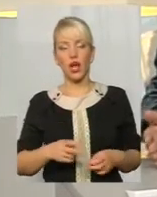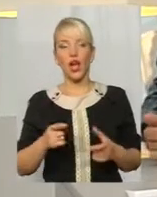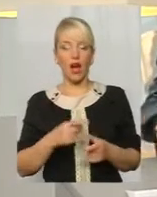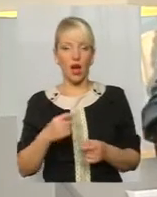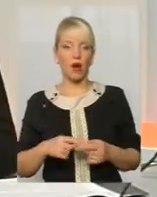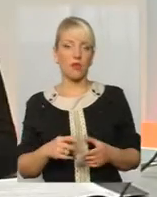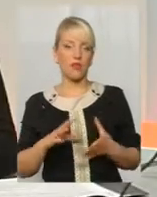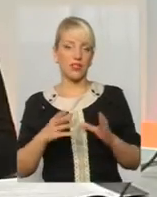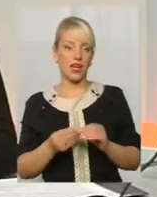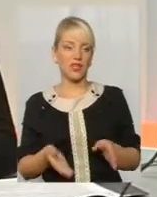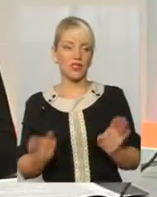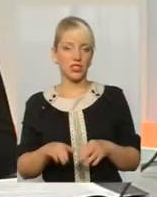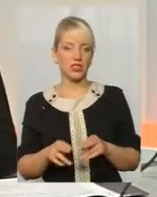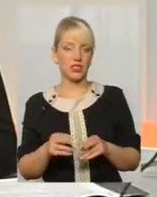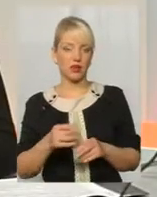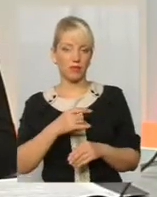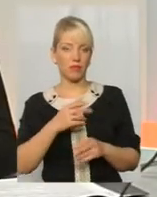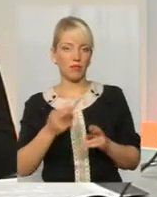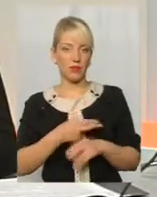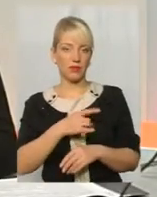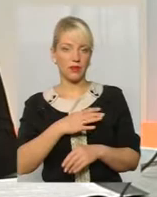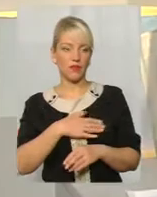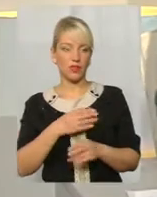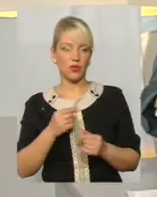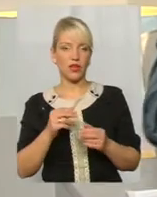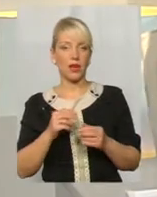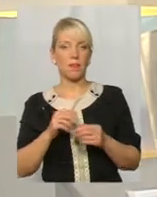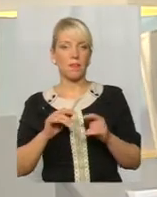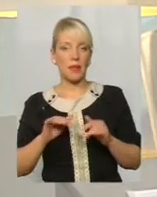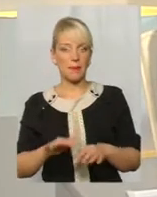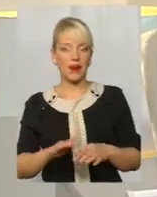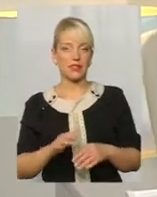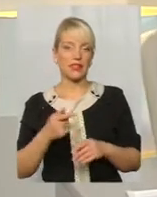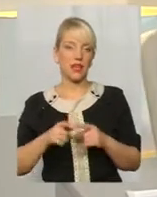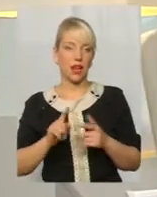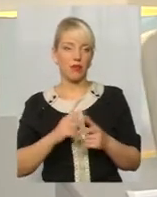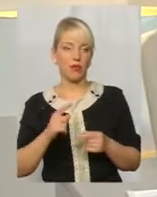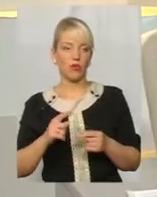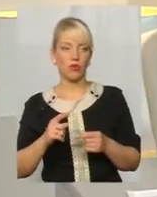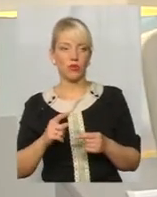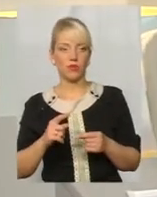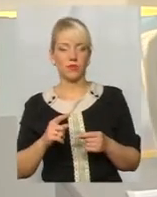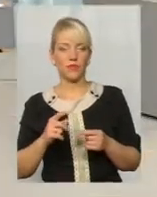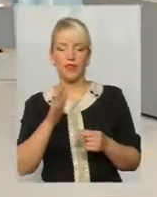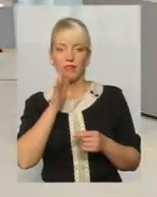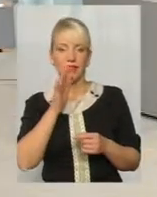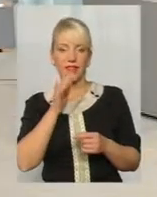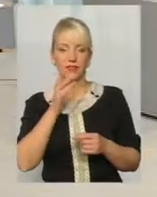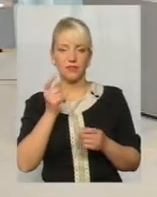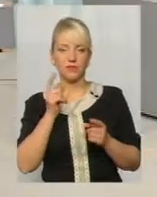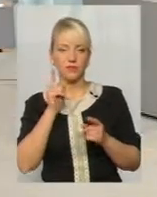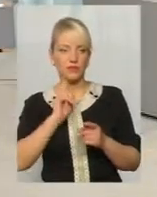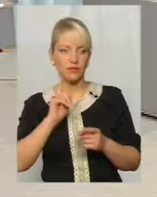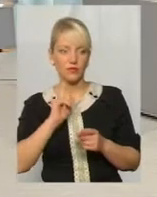взагалі позбавитися цієї приватної практики, так я розумію, або ж принаймні на певний час обмежитися. Звичайно. Скажіть, будь